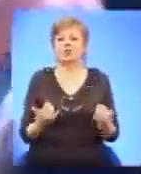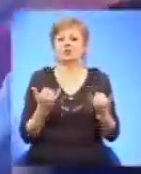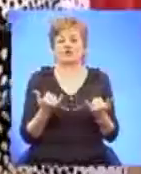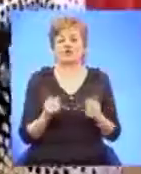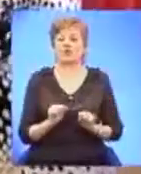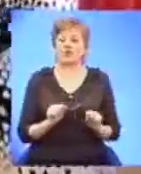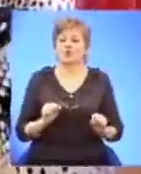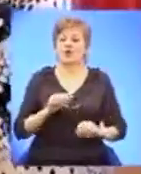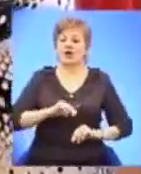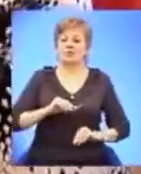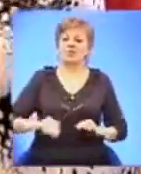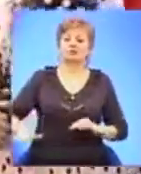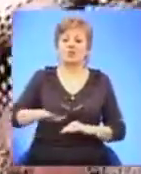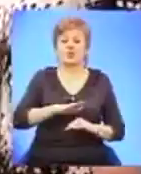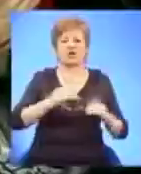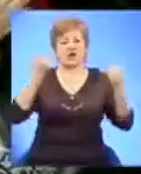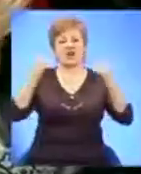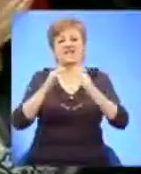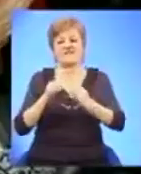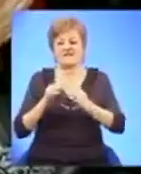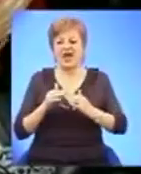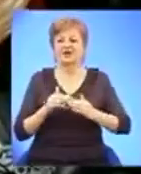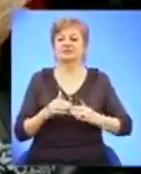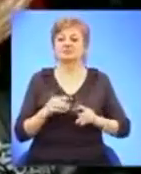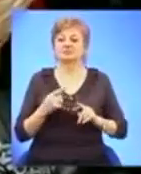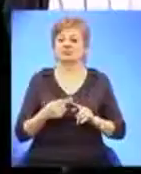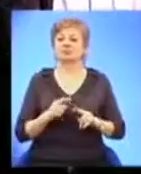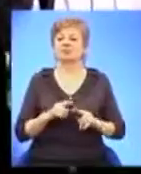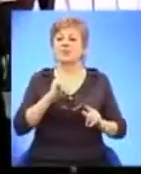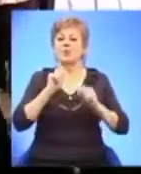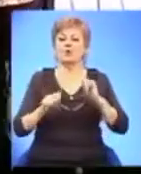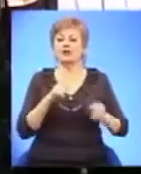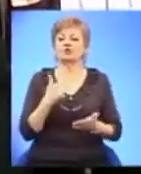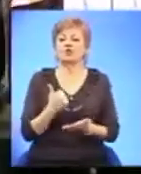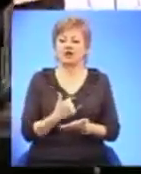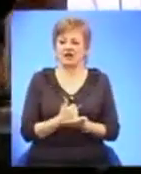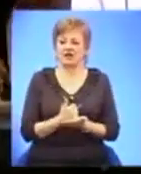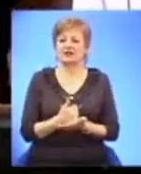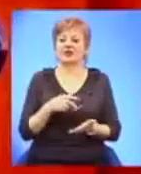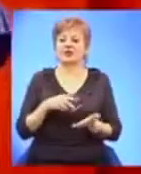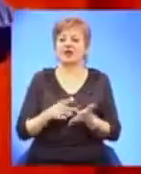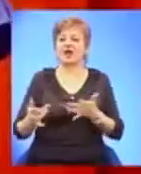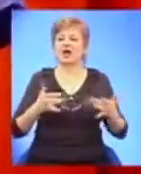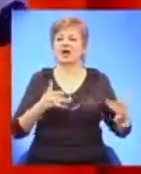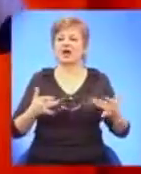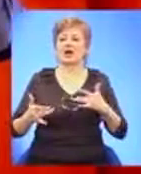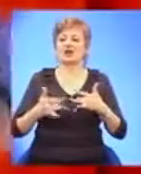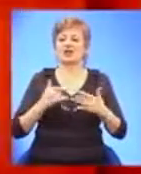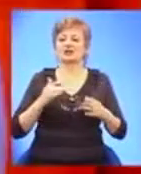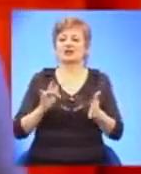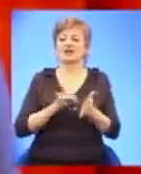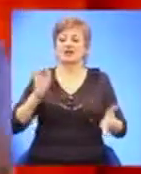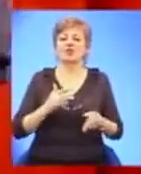героям, трудівникам полів, ферм та сільськогосподарських підприємств. Головним же подарунком для сільської інтелігенції став виступ столичного